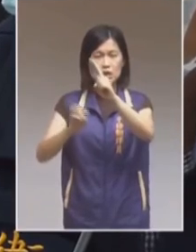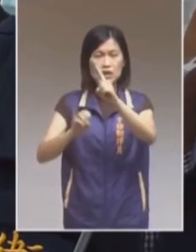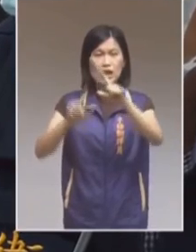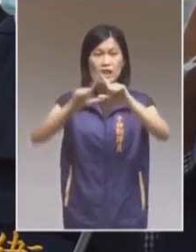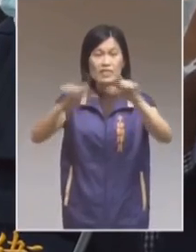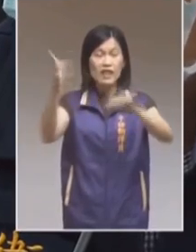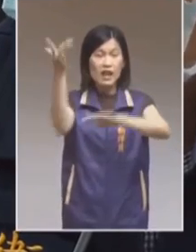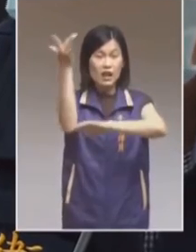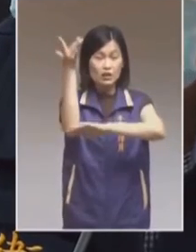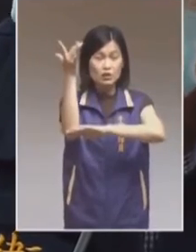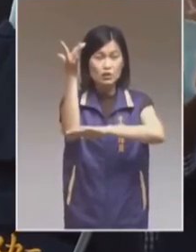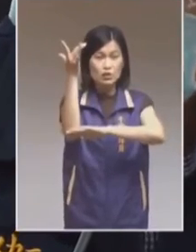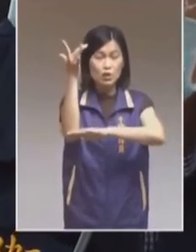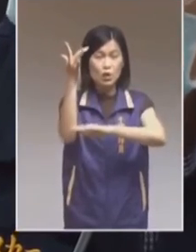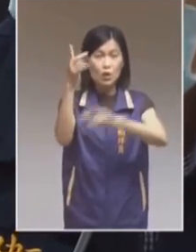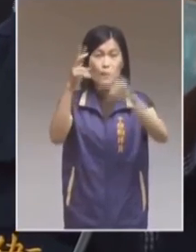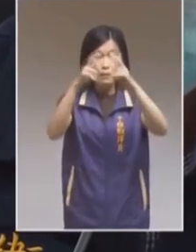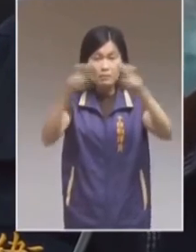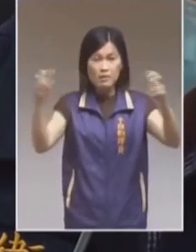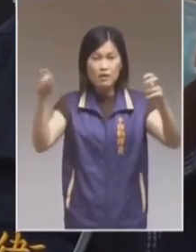稍后提供给您。